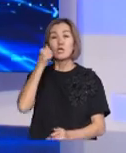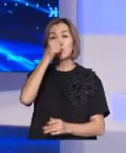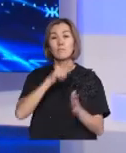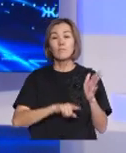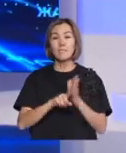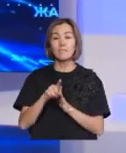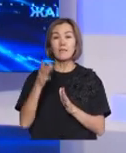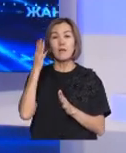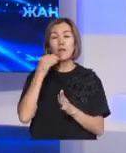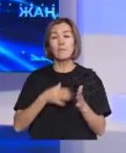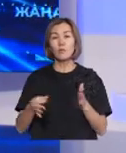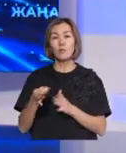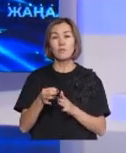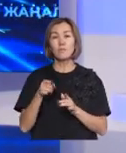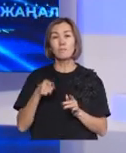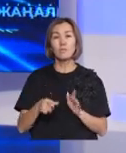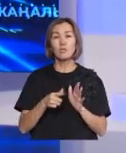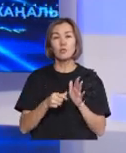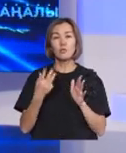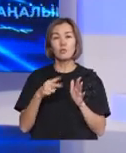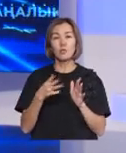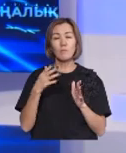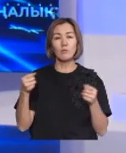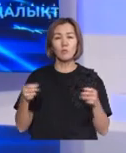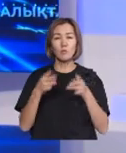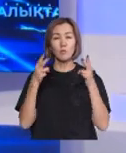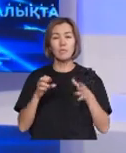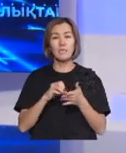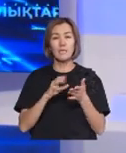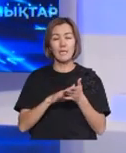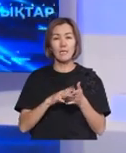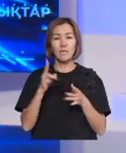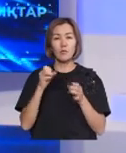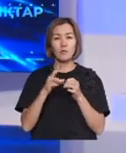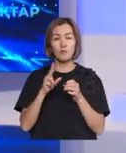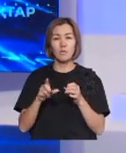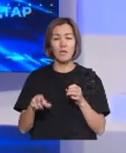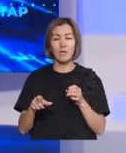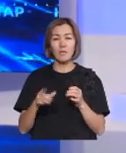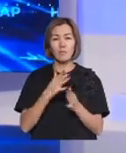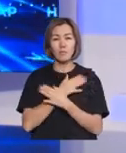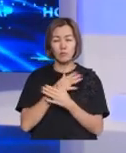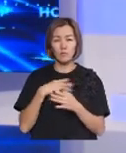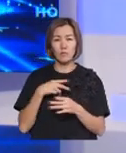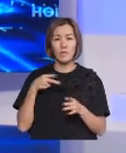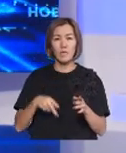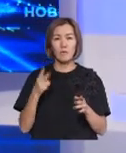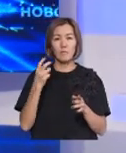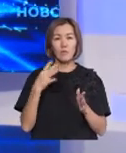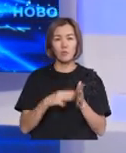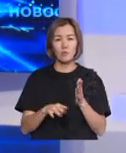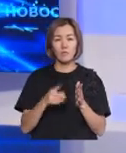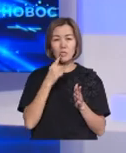Жыл басынан бері Алматы облысында 1725 жол көлік оқиғасы тіркелді. Салдарынан 212 адам көз жұмды.